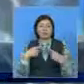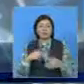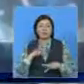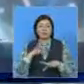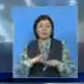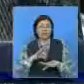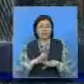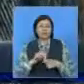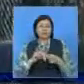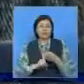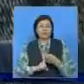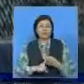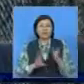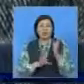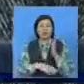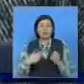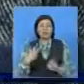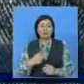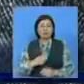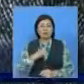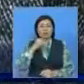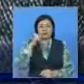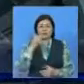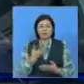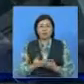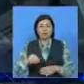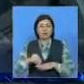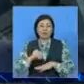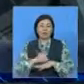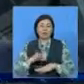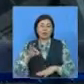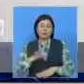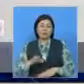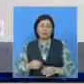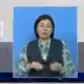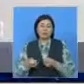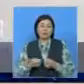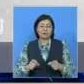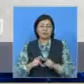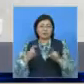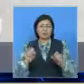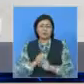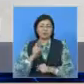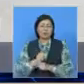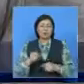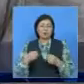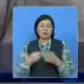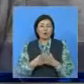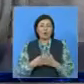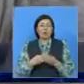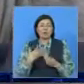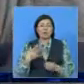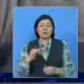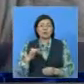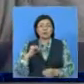переболевших коронавирусом в течение последних 3 месяцев. Акимам областей и руководителям организации поручено до 15 июля